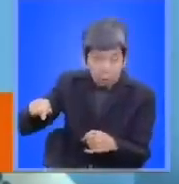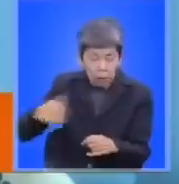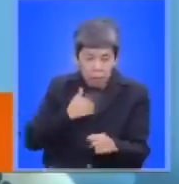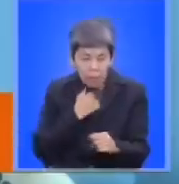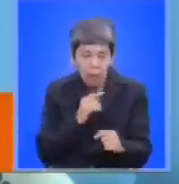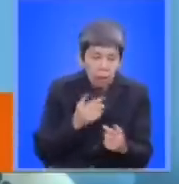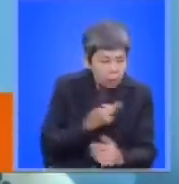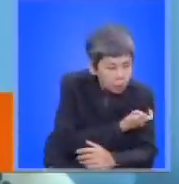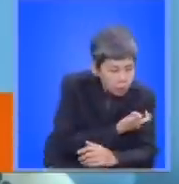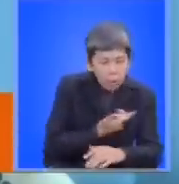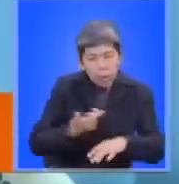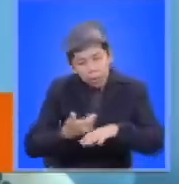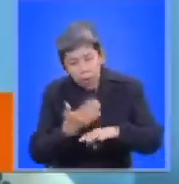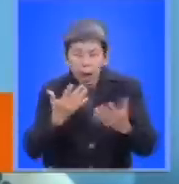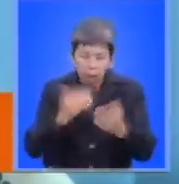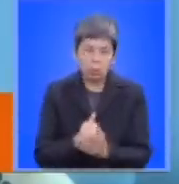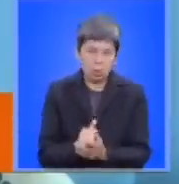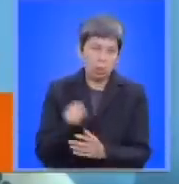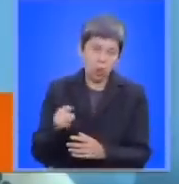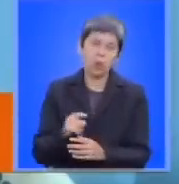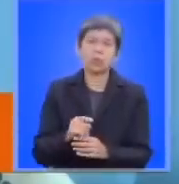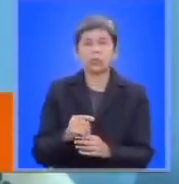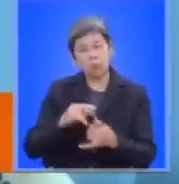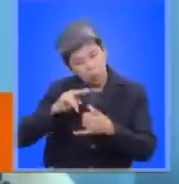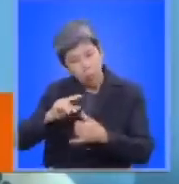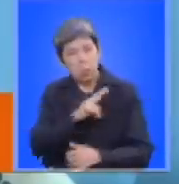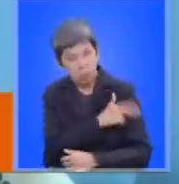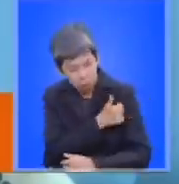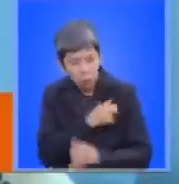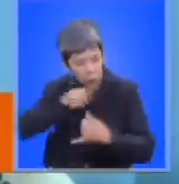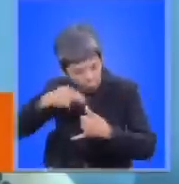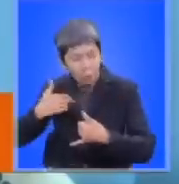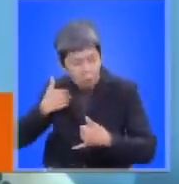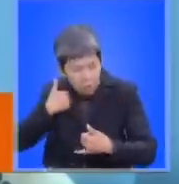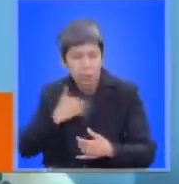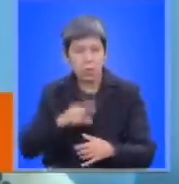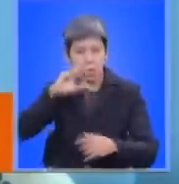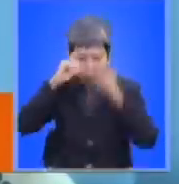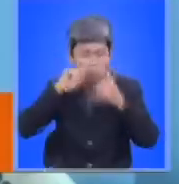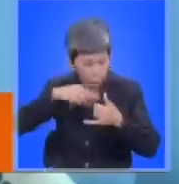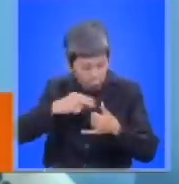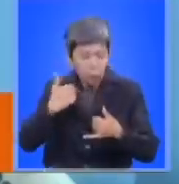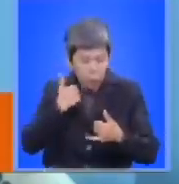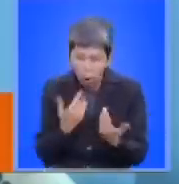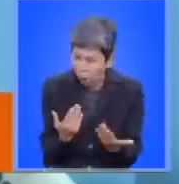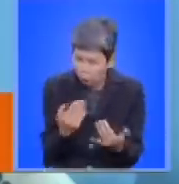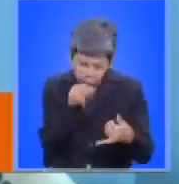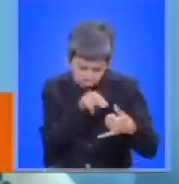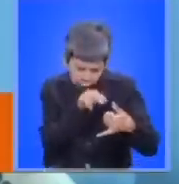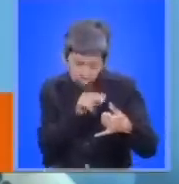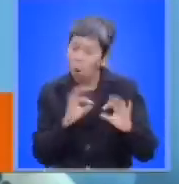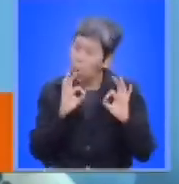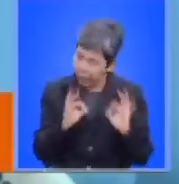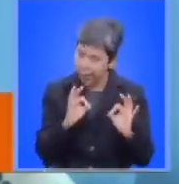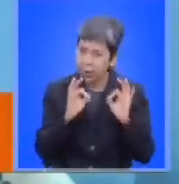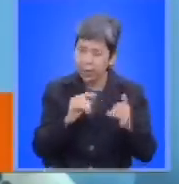ผัสใกล้ชิดผู้ป่วยทุกคนเนี่ยต้องมารับการตรวจนะครับตรวจเชื้อจนกว่าเราจะพอใจเราถึงจ